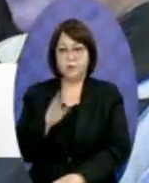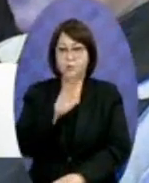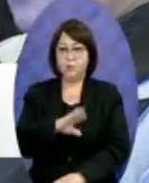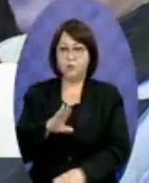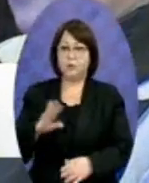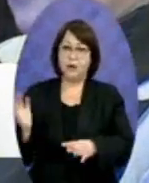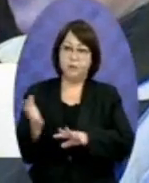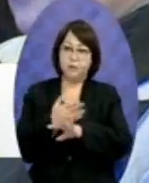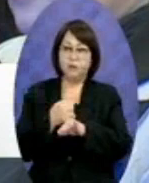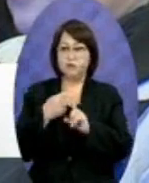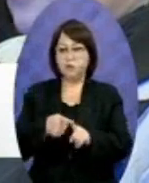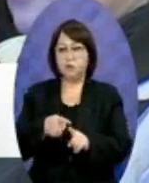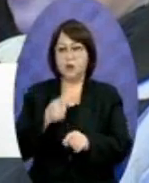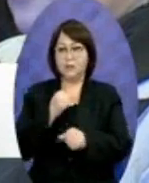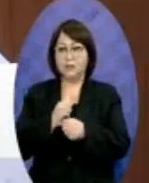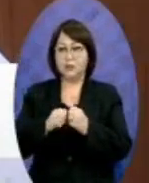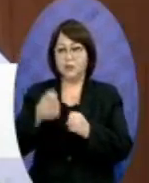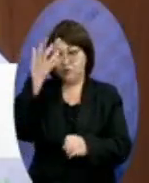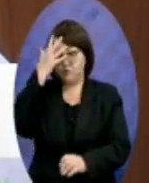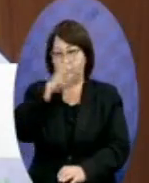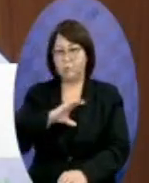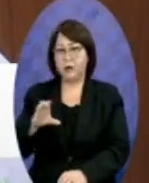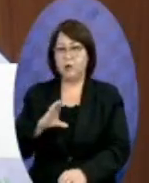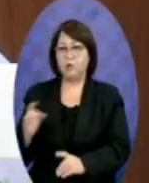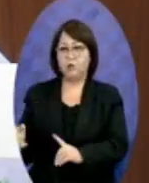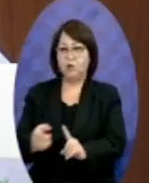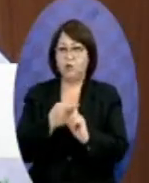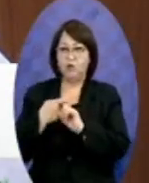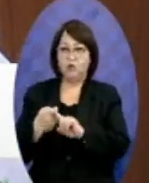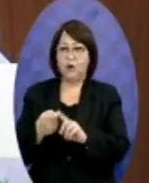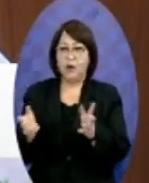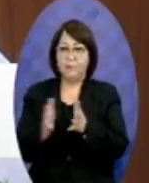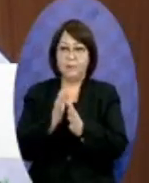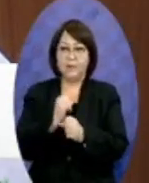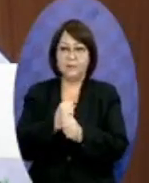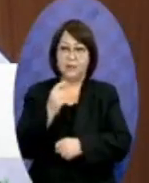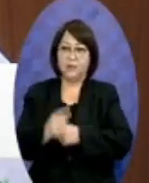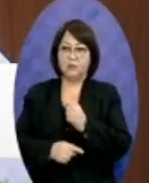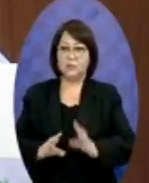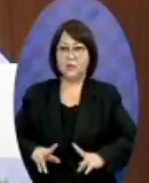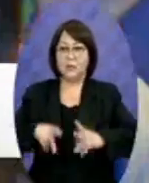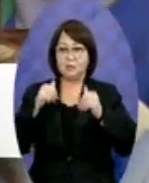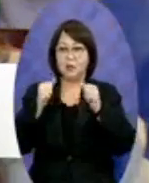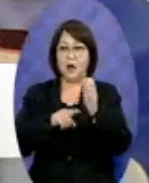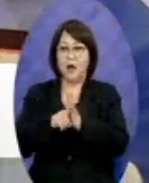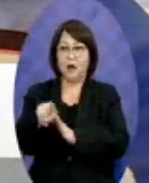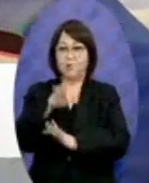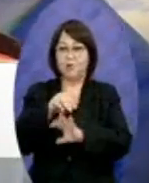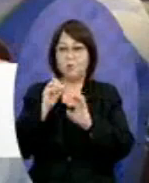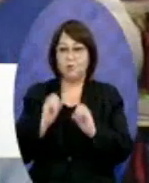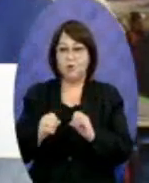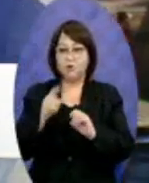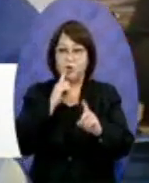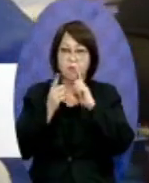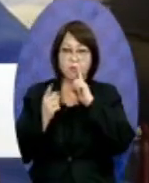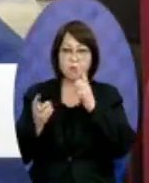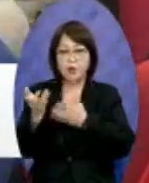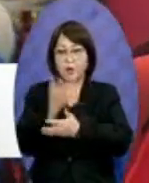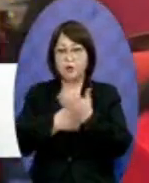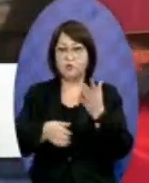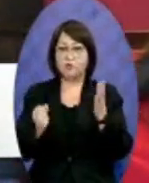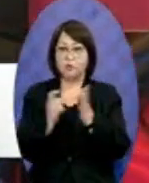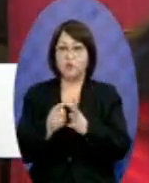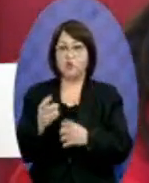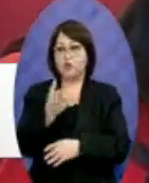хамгааллын чиглэлээр ажилладаг төрийн байгууллагууд хоорондоо уялдаа холбоотой байж хамтын ажиллагаагаа өргөжүүлэхэд анхудаа болж байгаа энэ зөвлөгөөний ач холбогдол оршиж байгаа юм